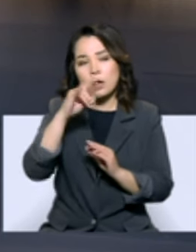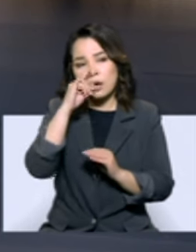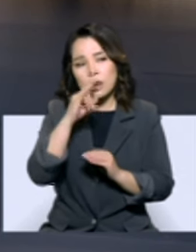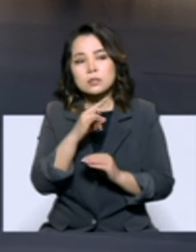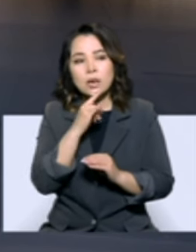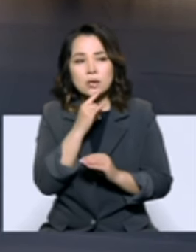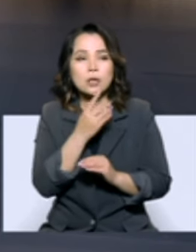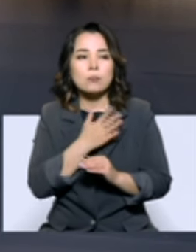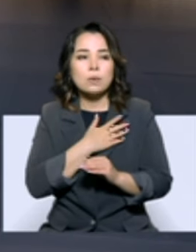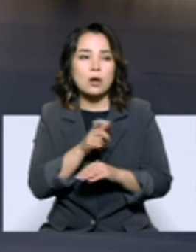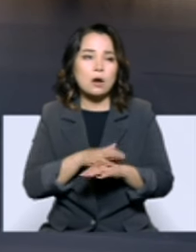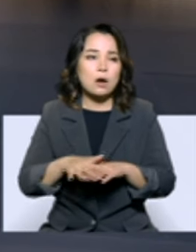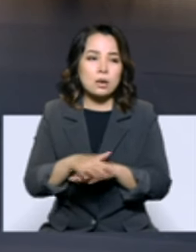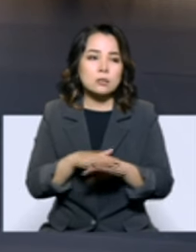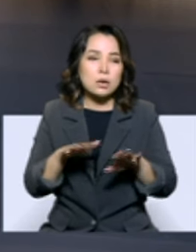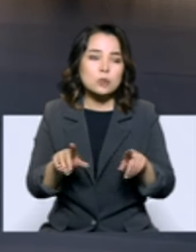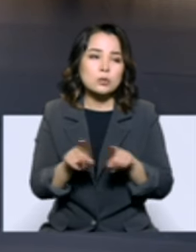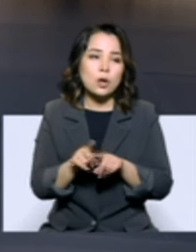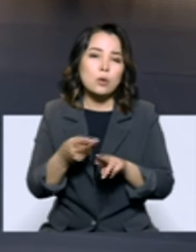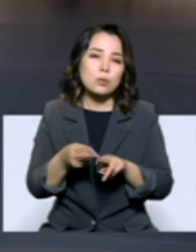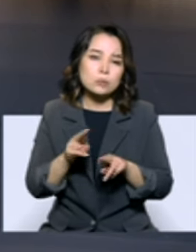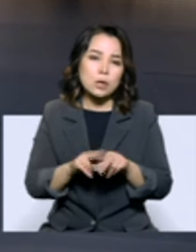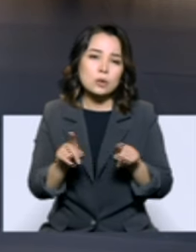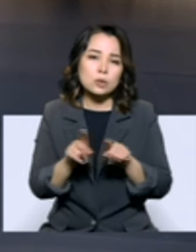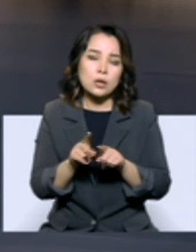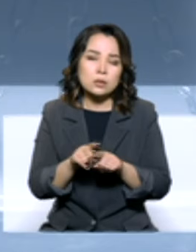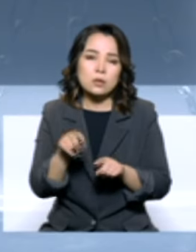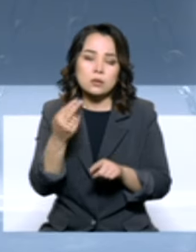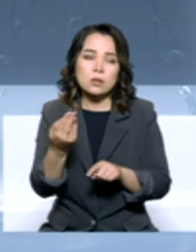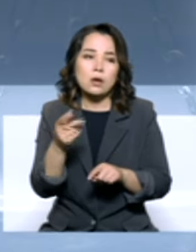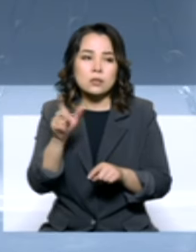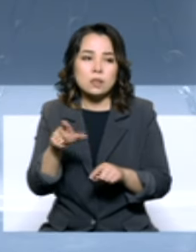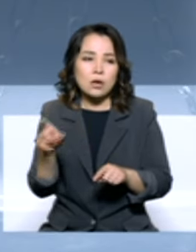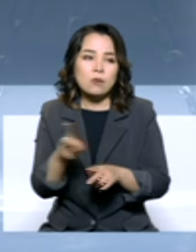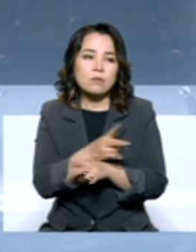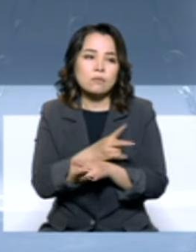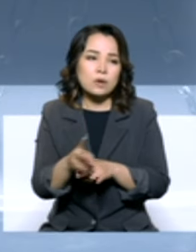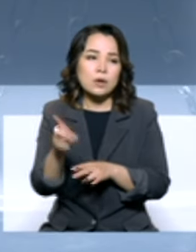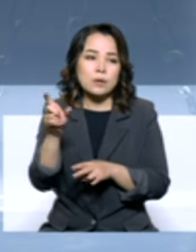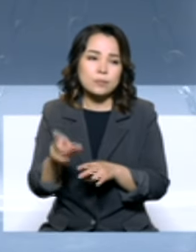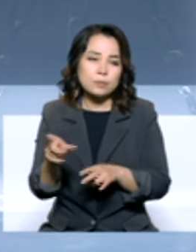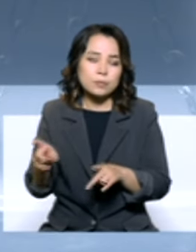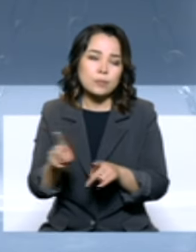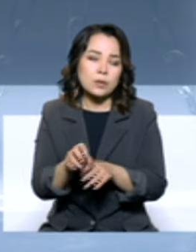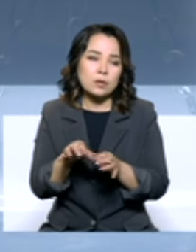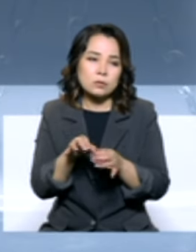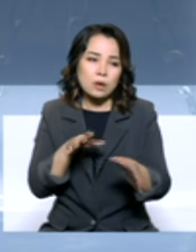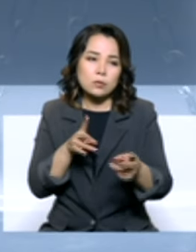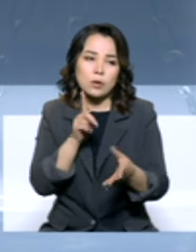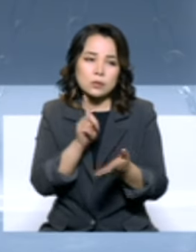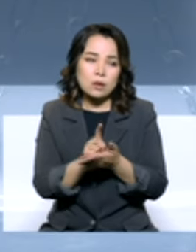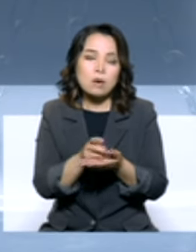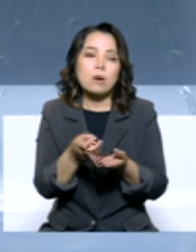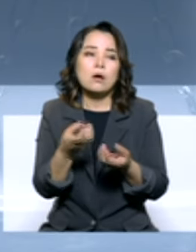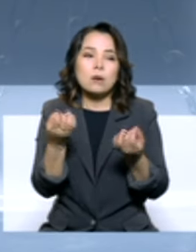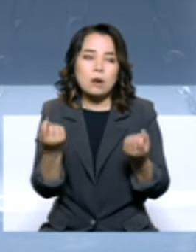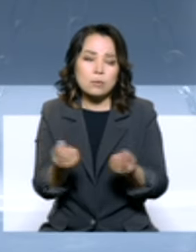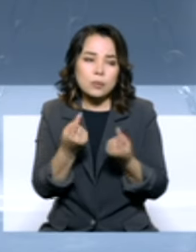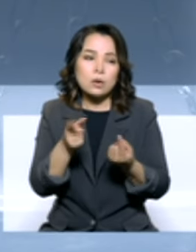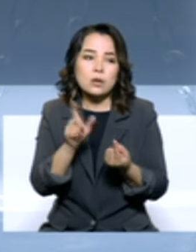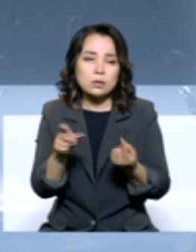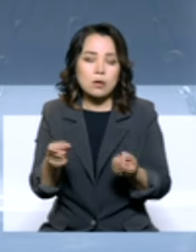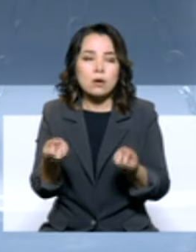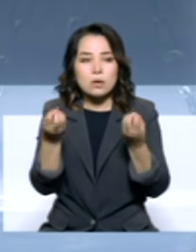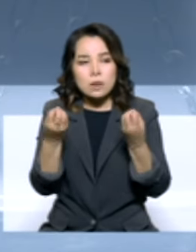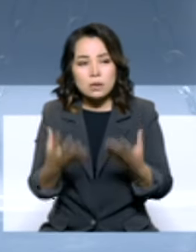Қазақстанды, біздің халықты осындай элитарлық паразиттерден арылтасыздар. Қарапайым халық, қарапайым адамдар